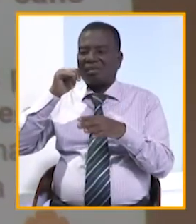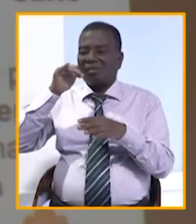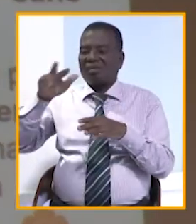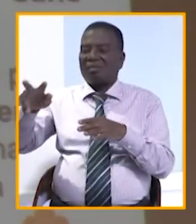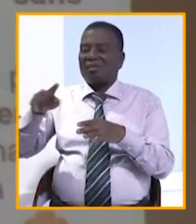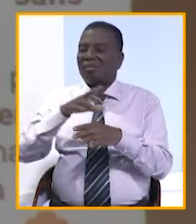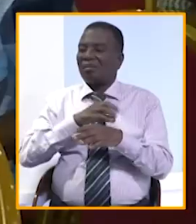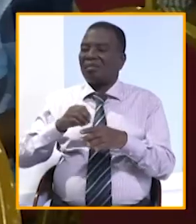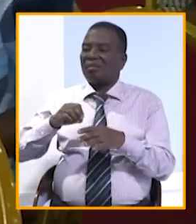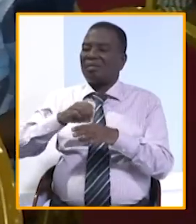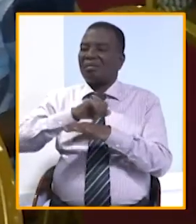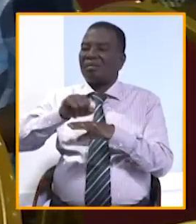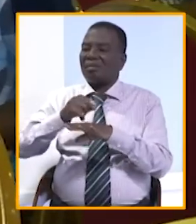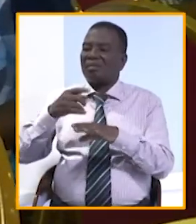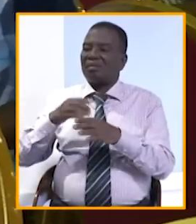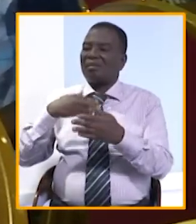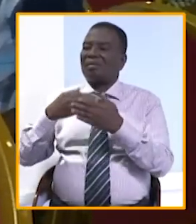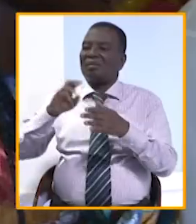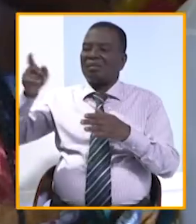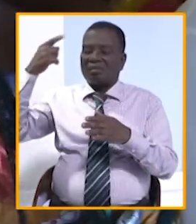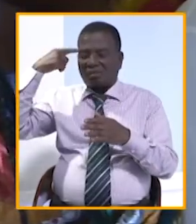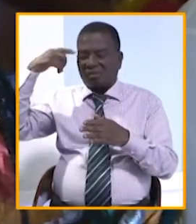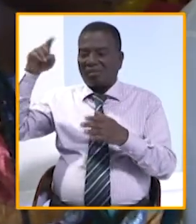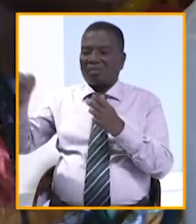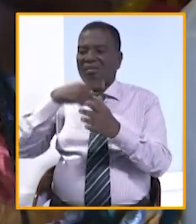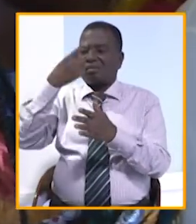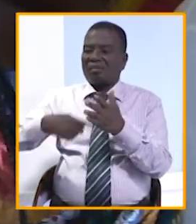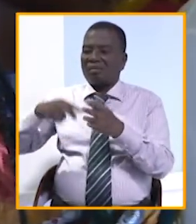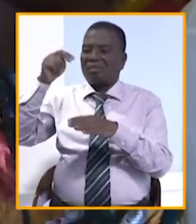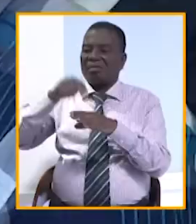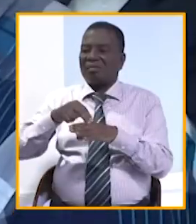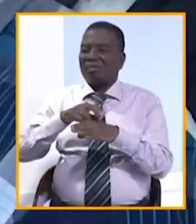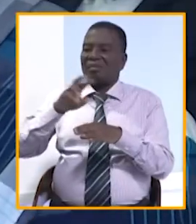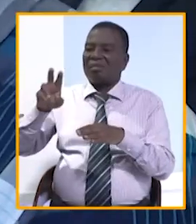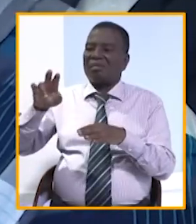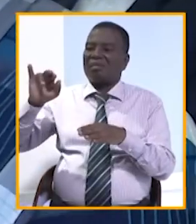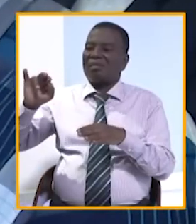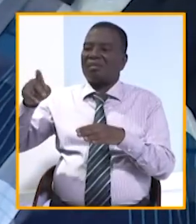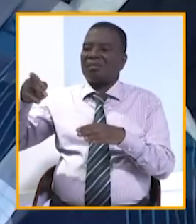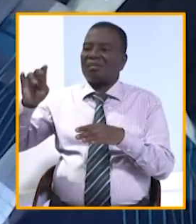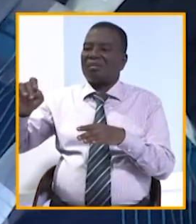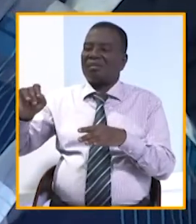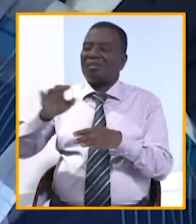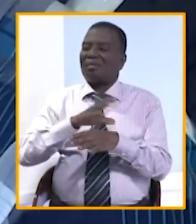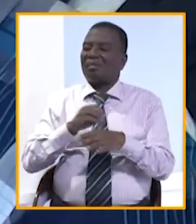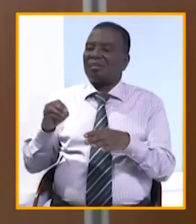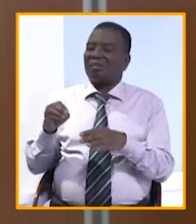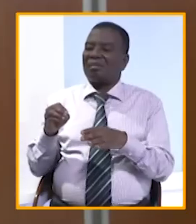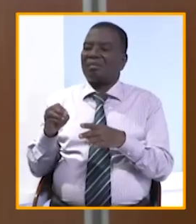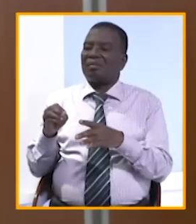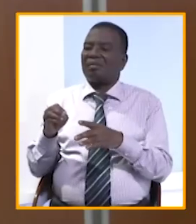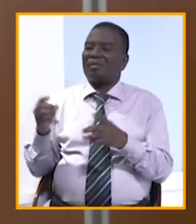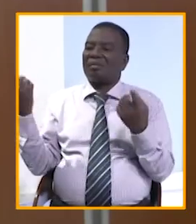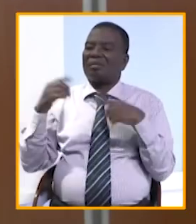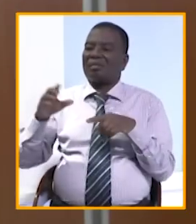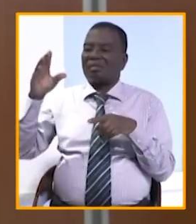réflexions réitérer leur engagement auprès du gouvernement dans l'élimination des VBG et à l'amélioration des conditions de la femme. Que